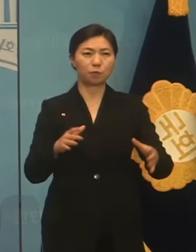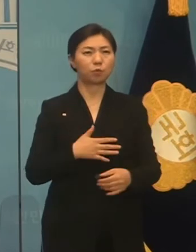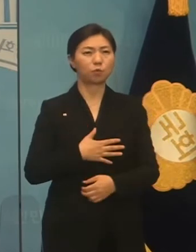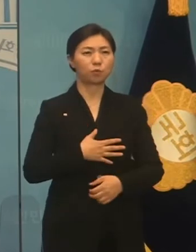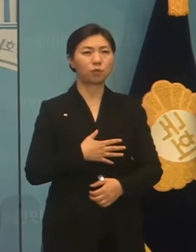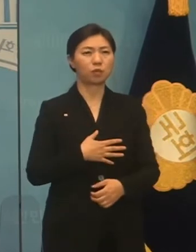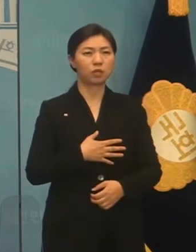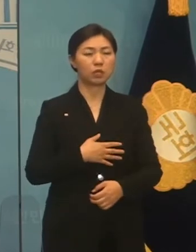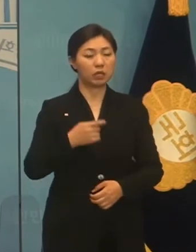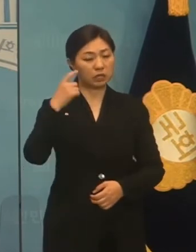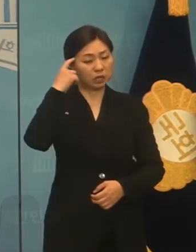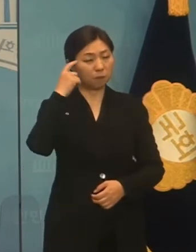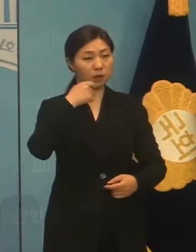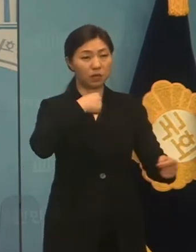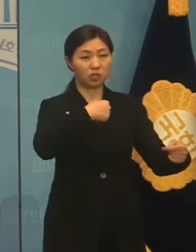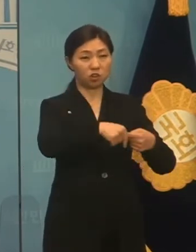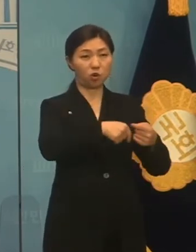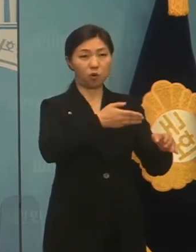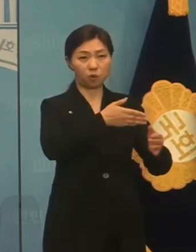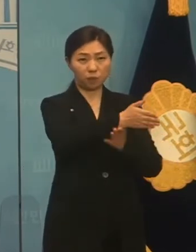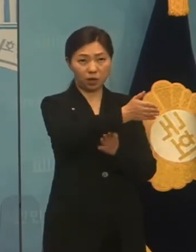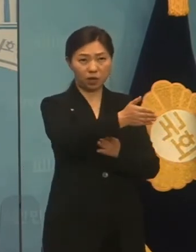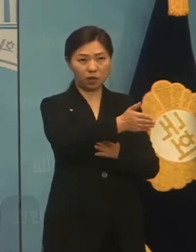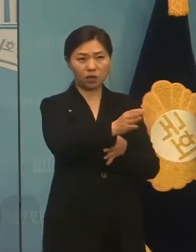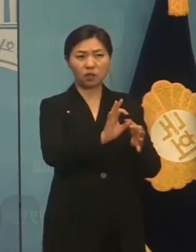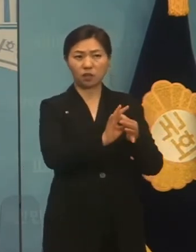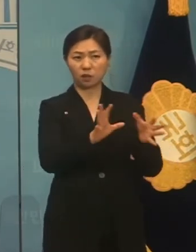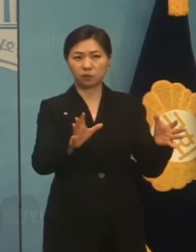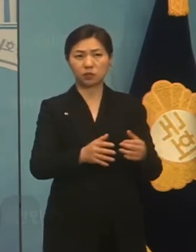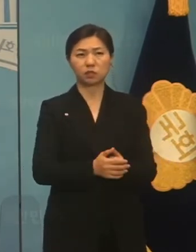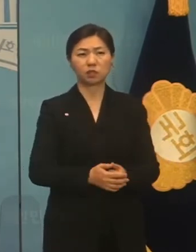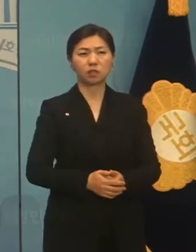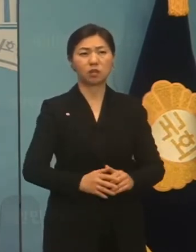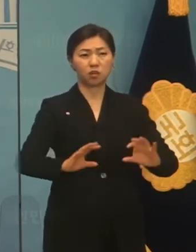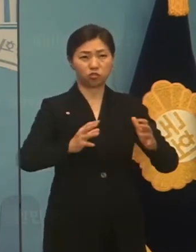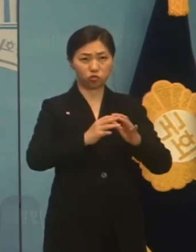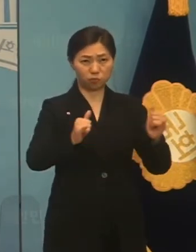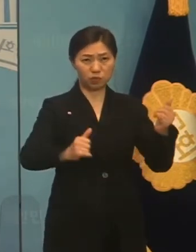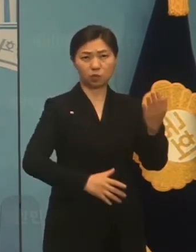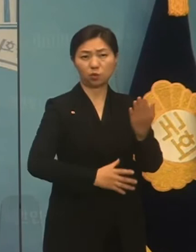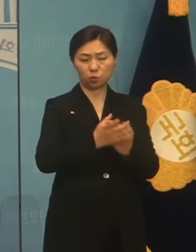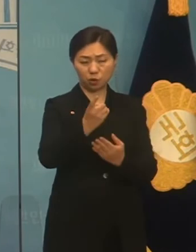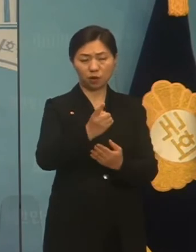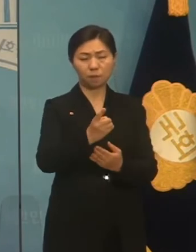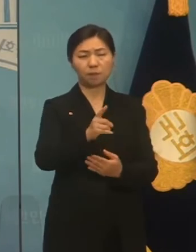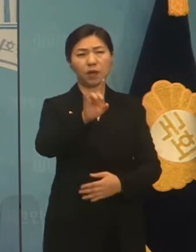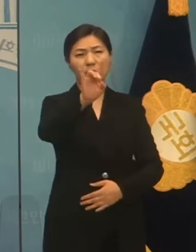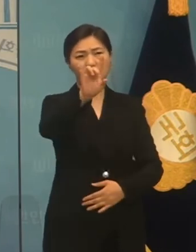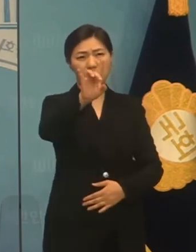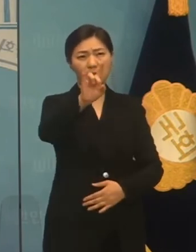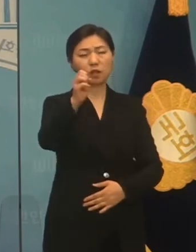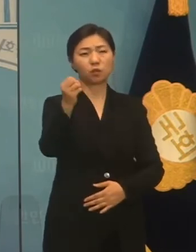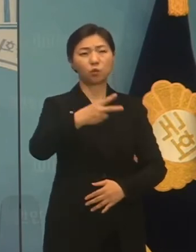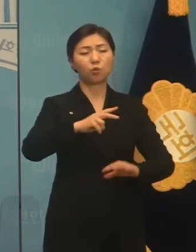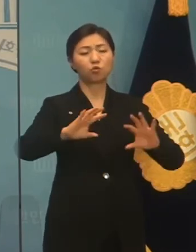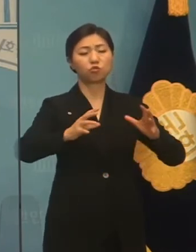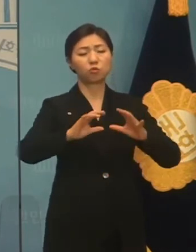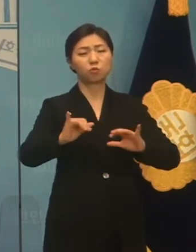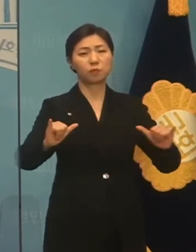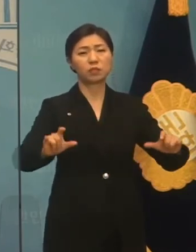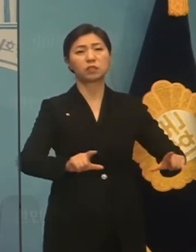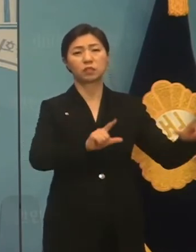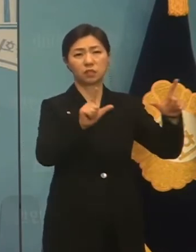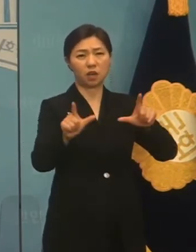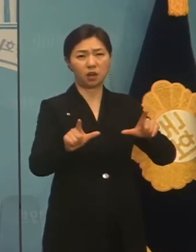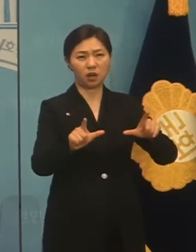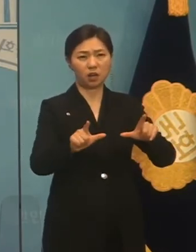이념과 정파를 뛰어넘어 오직 국민 통합과 민생을 위한